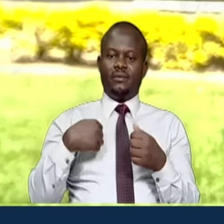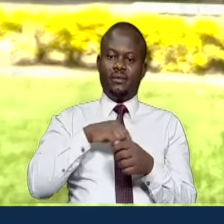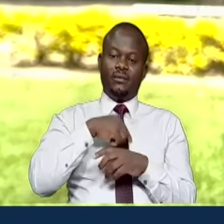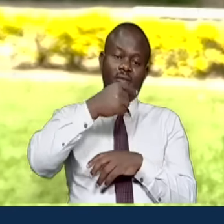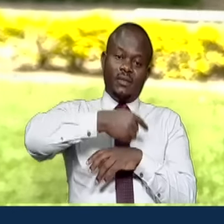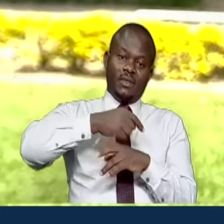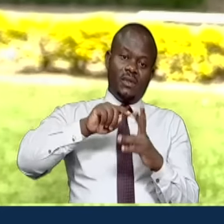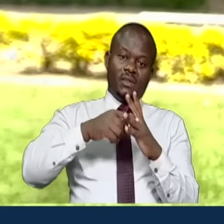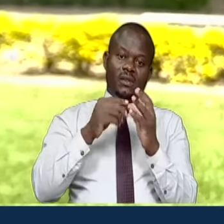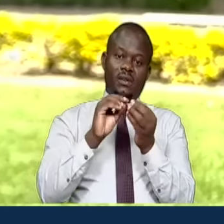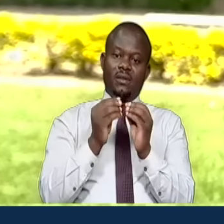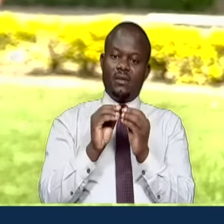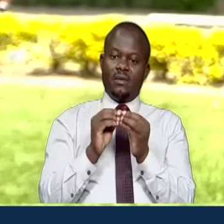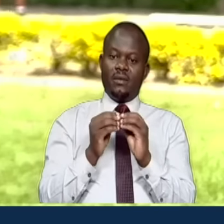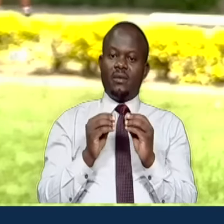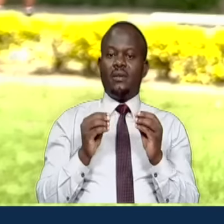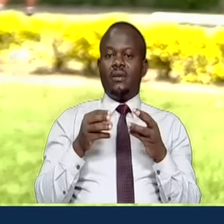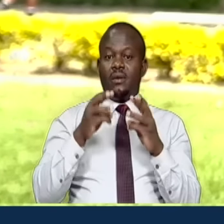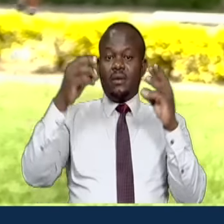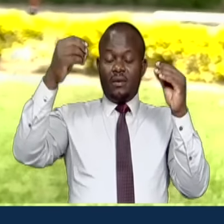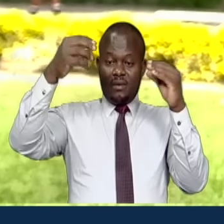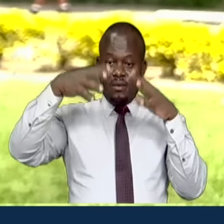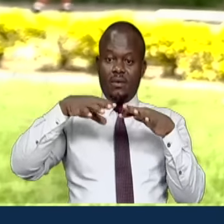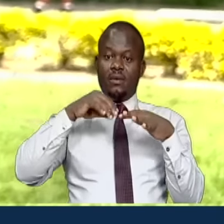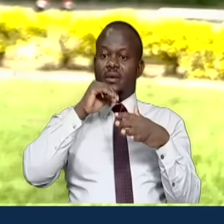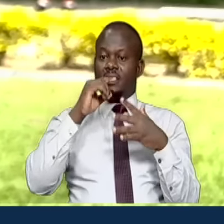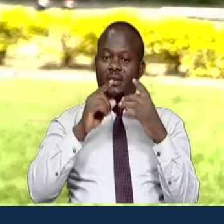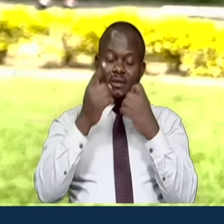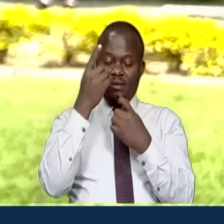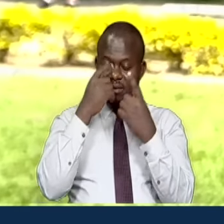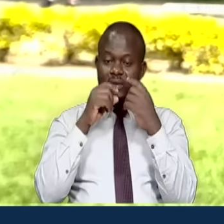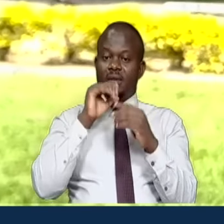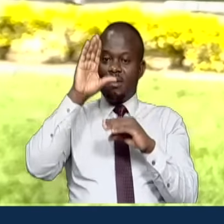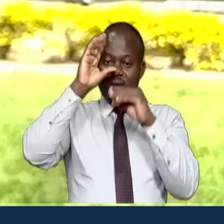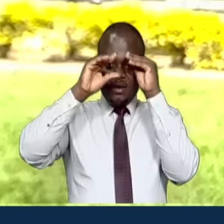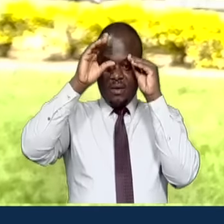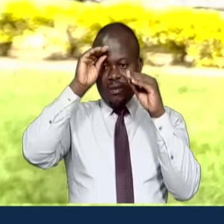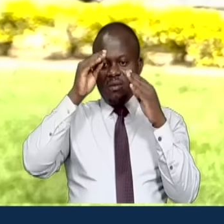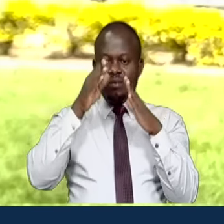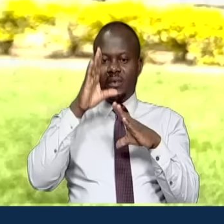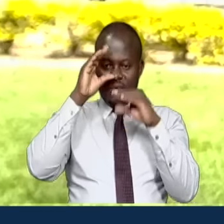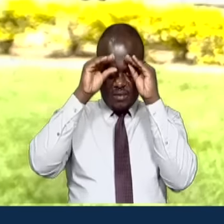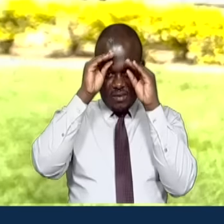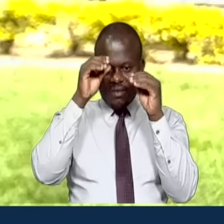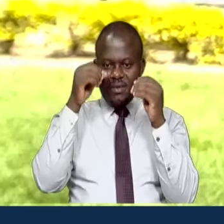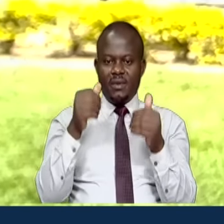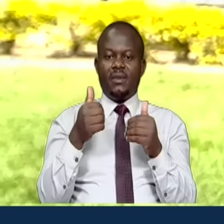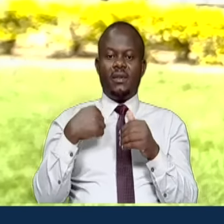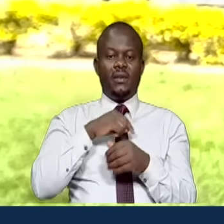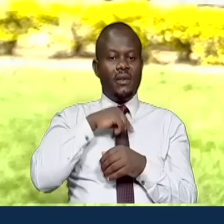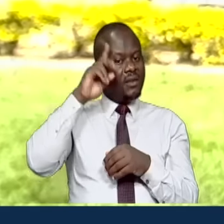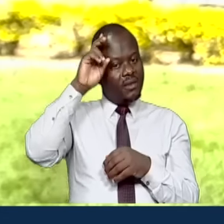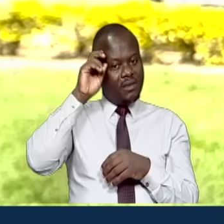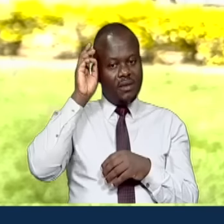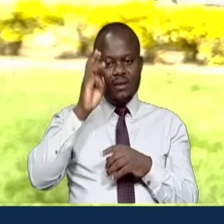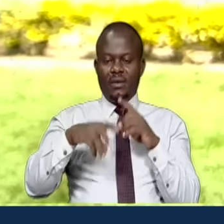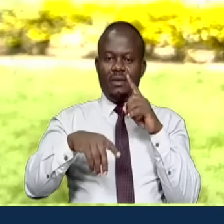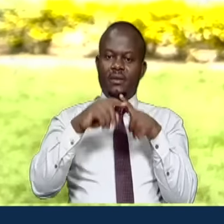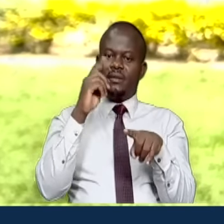isomo ry'imibare, uko byagaragaraga nta kintu batubajije tutize, umuntu wize neza ndakeka nashidikanya ko